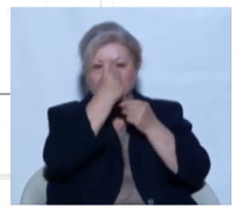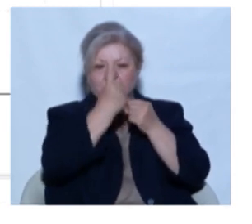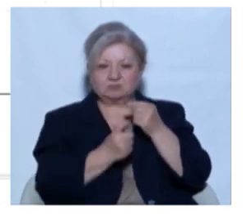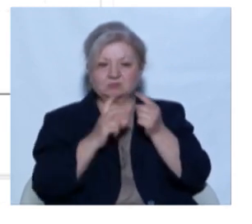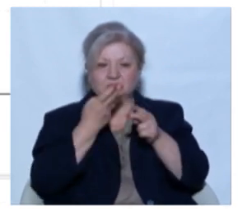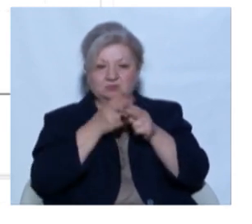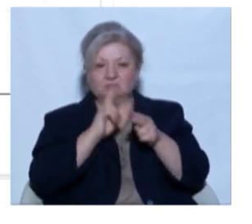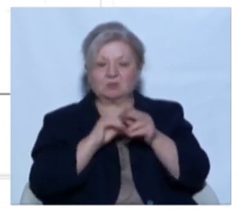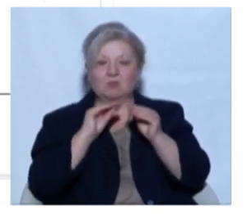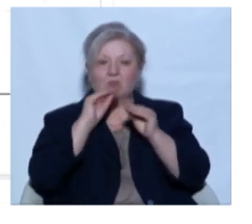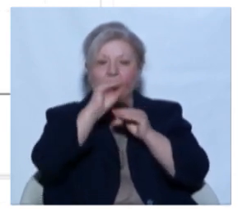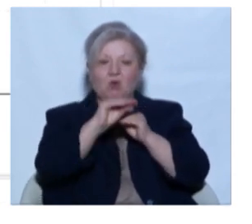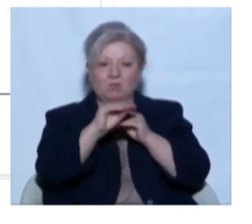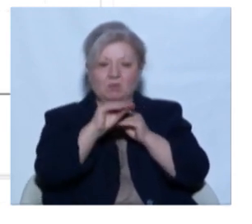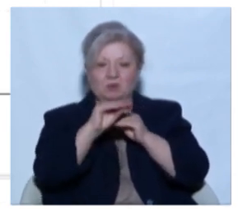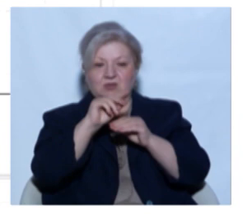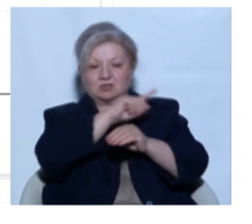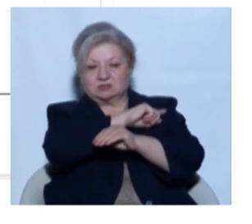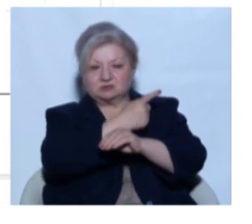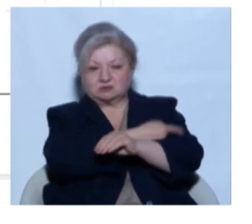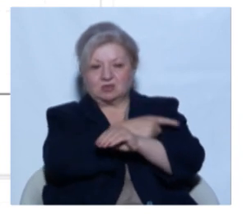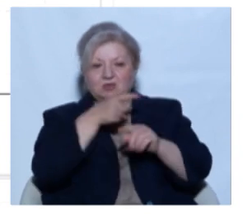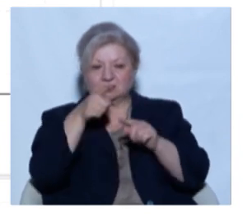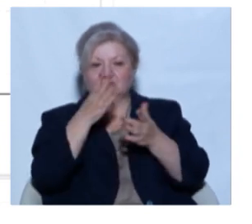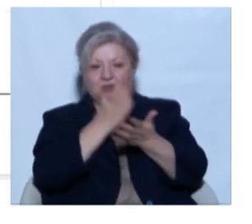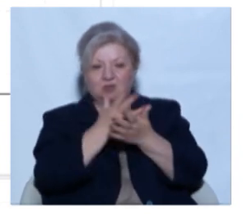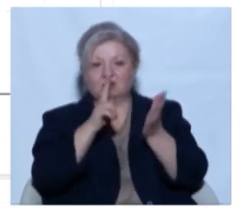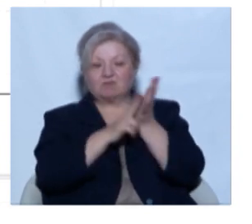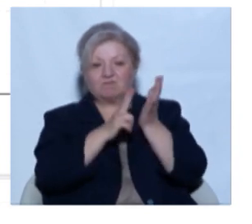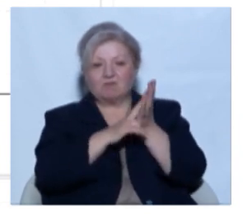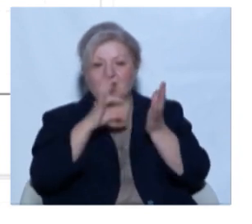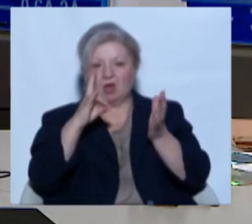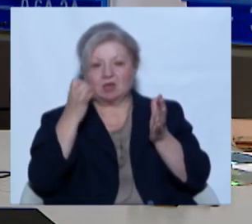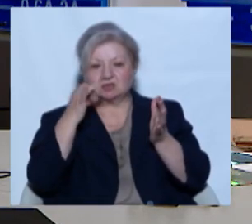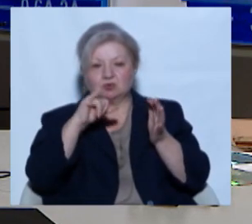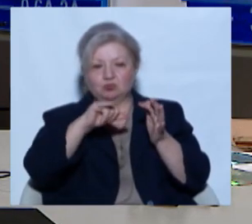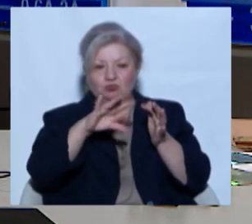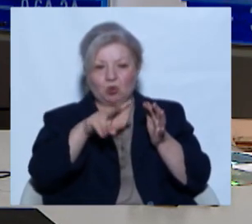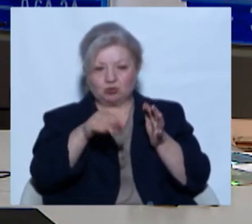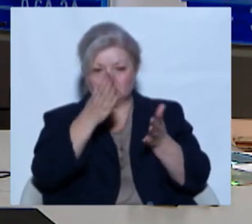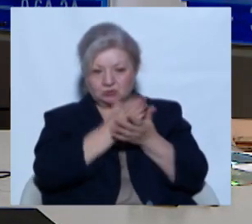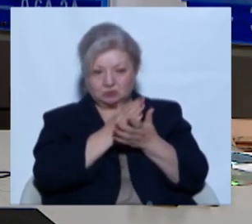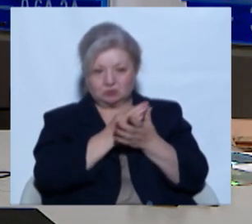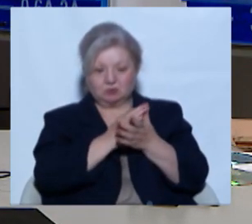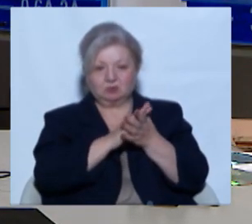მოიმატა ძალა და ეს ძალა ამ შემთხვევაში 8 ნიუტონია, სიხისტის კოეფიციენტი ჯერ თავი